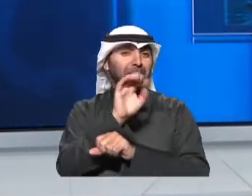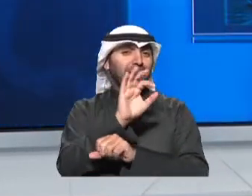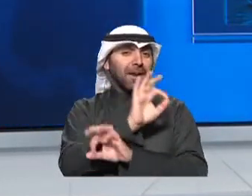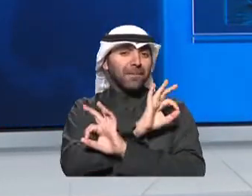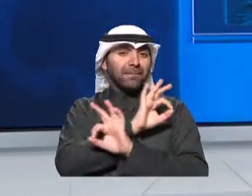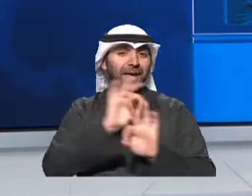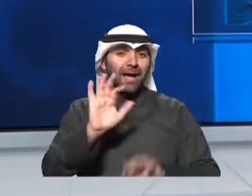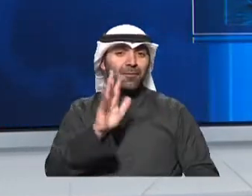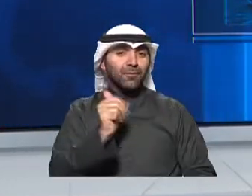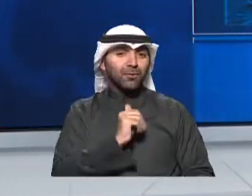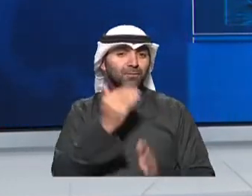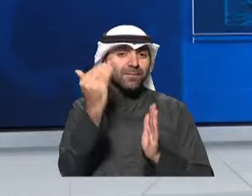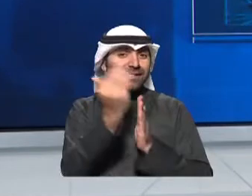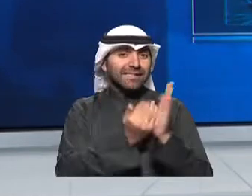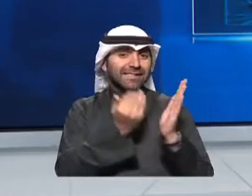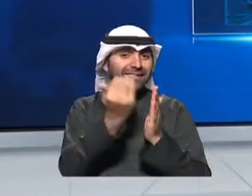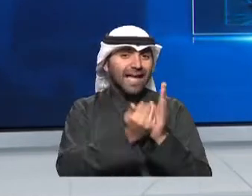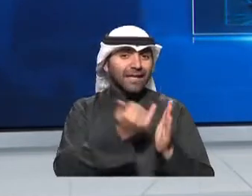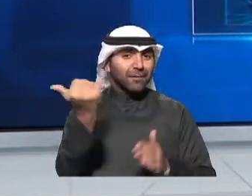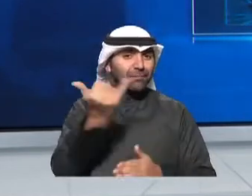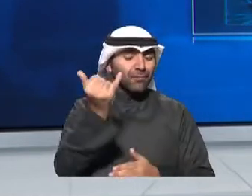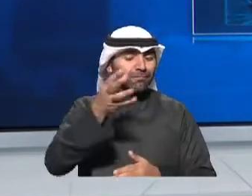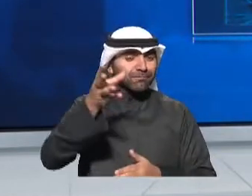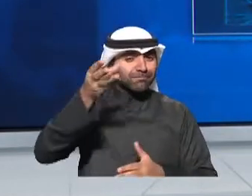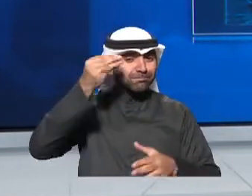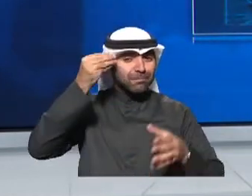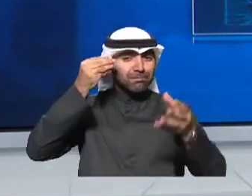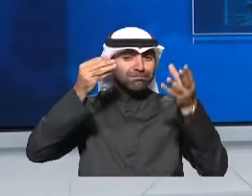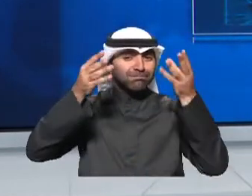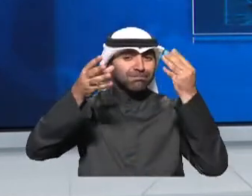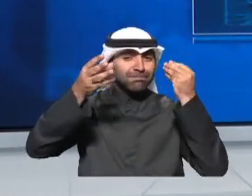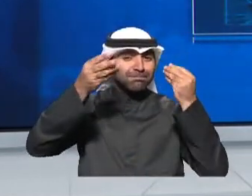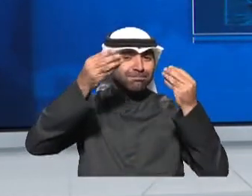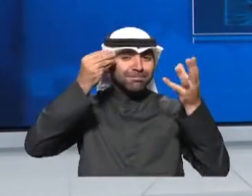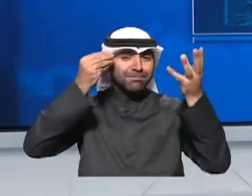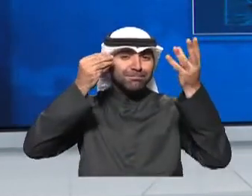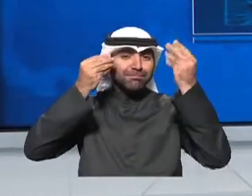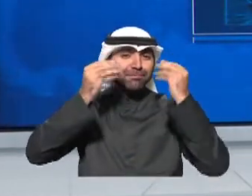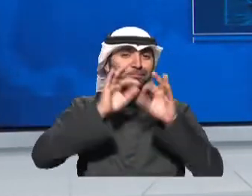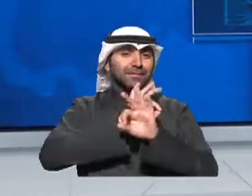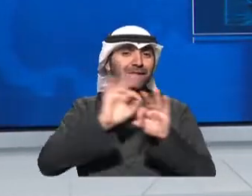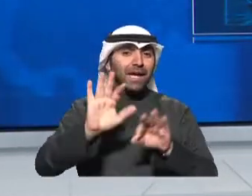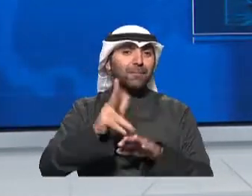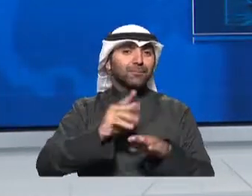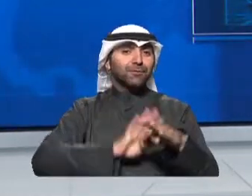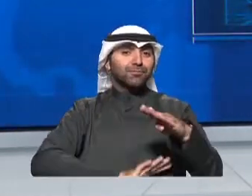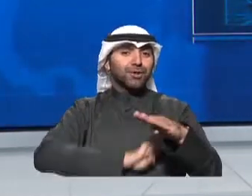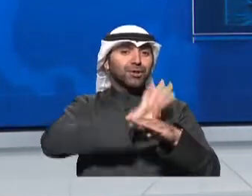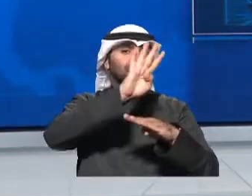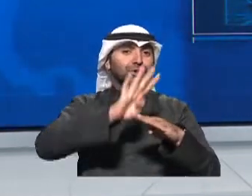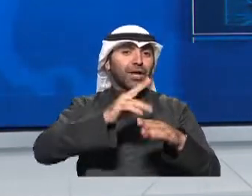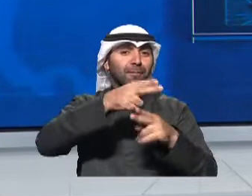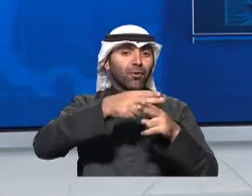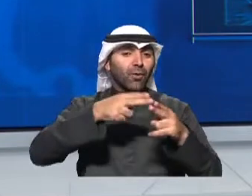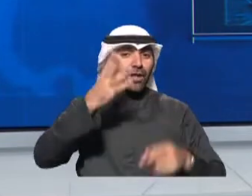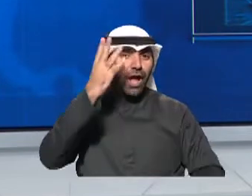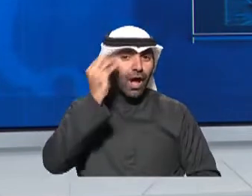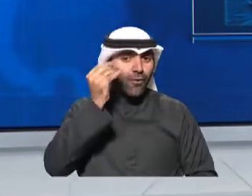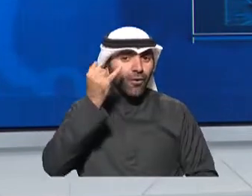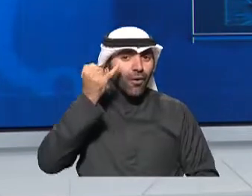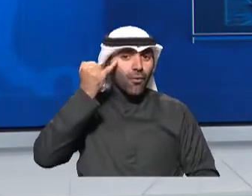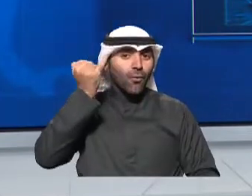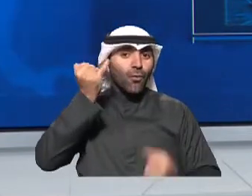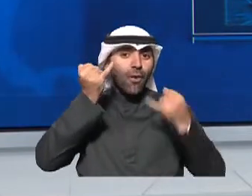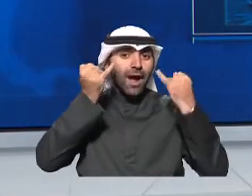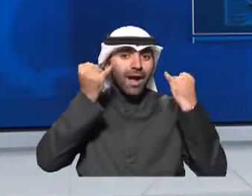بهدف نشر الثقافة المالية لدى أوسع شريحة من المجتمع وزيادة الوعي لدى الجمهور بدور القطاع